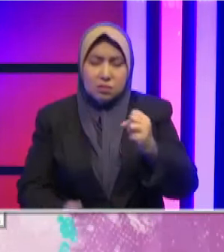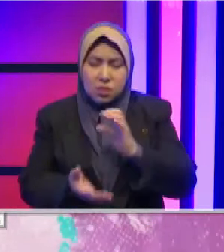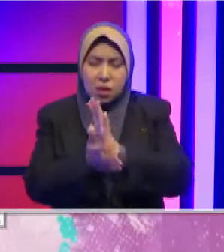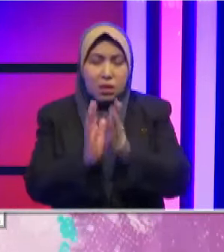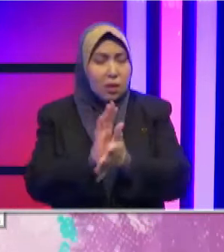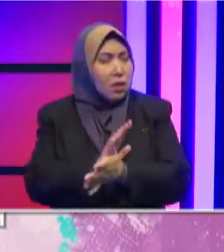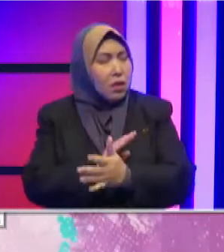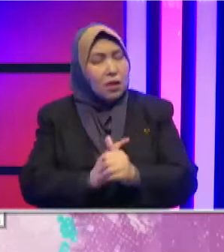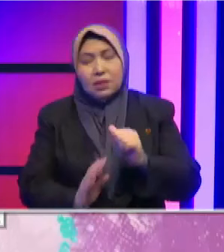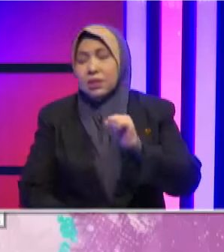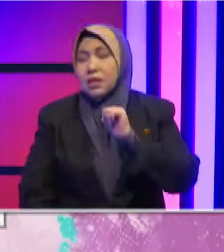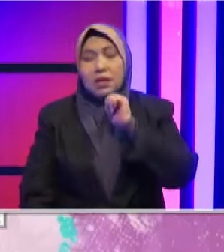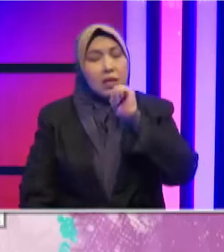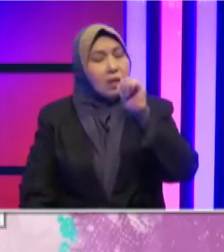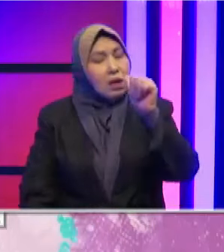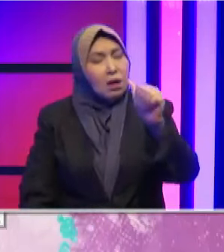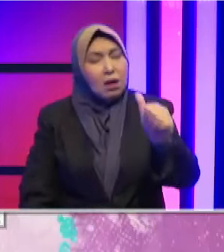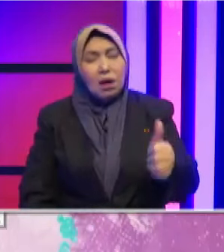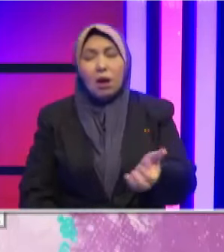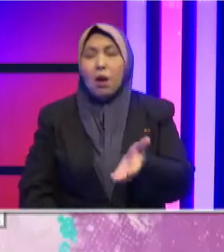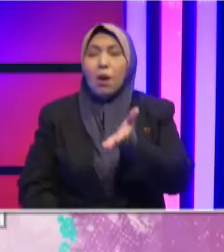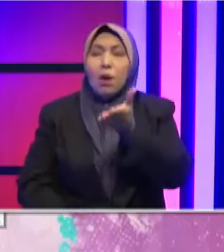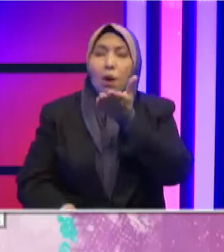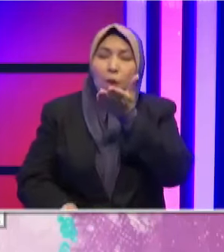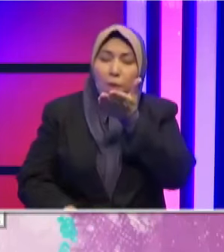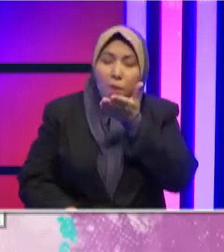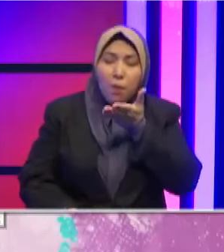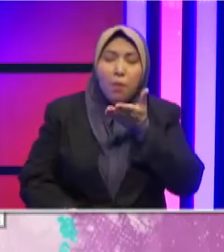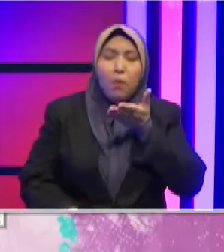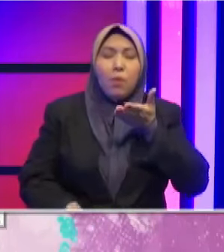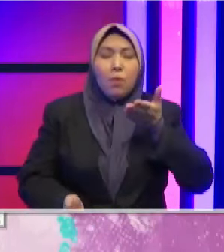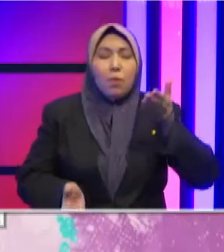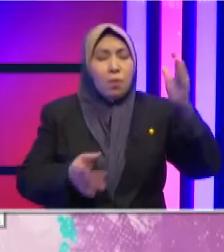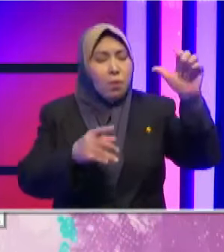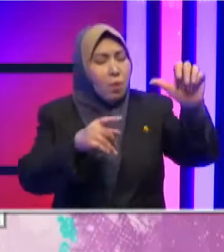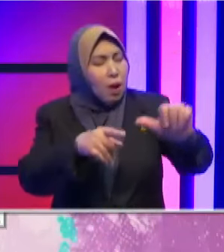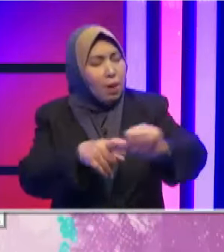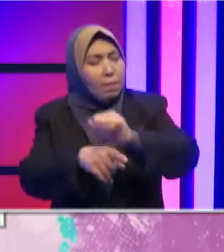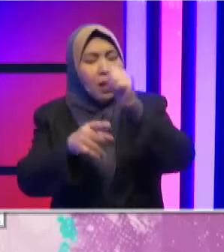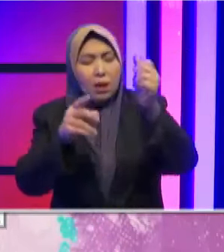fun lampu Surround